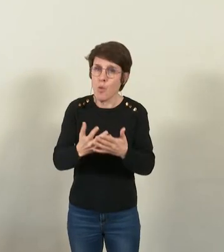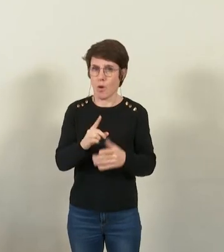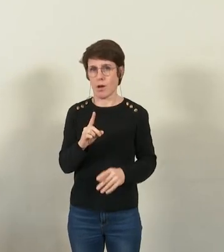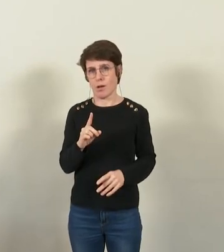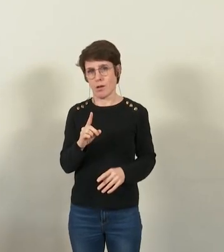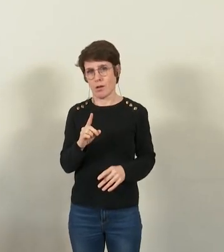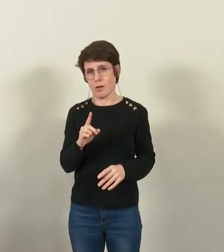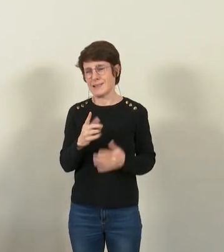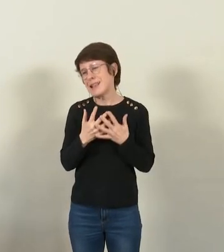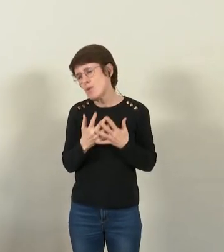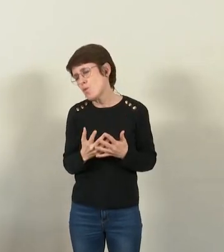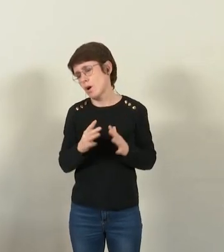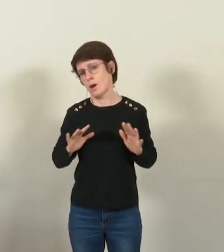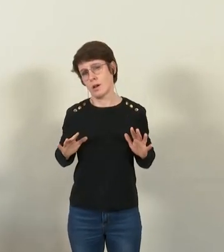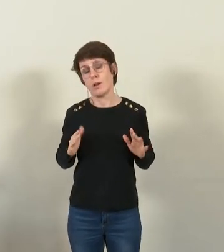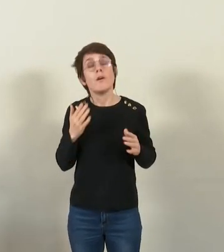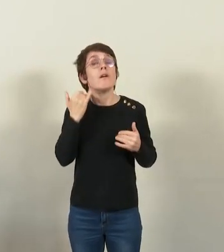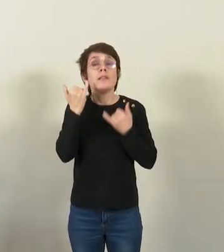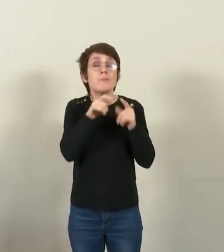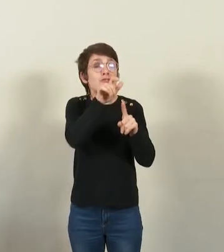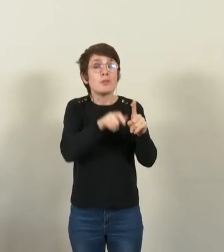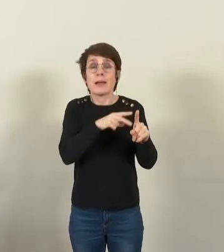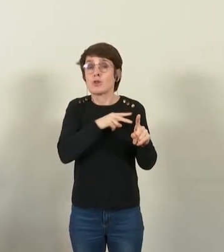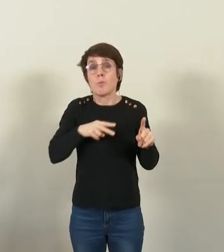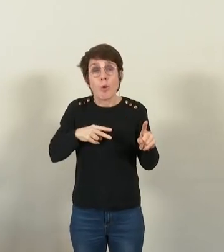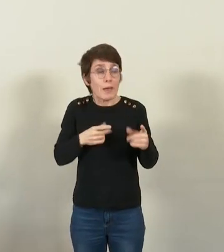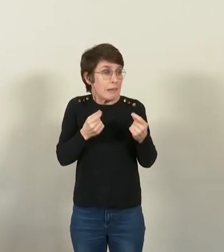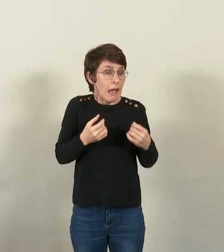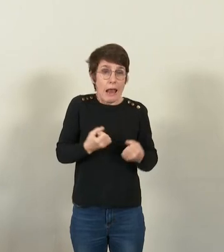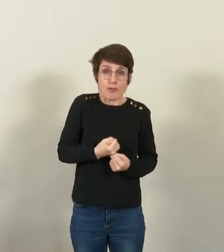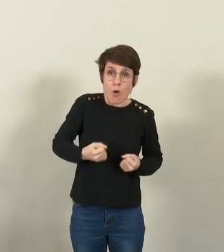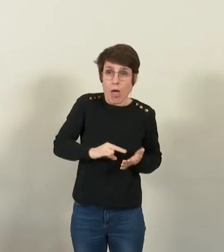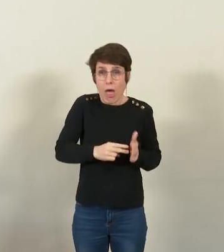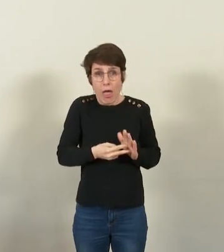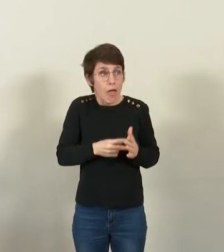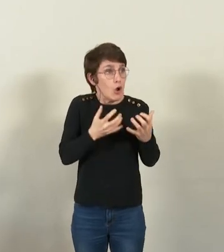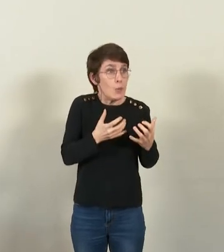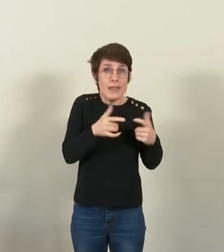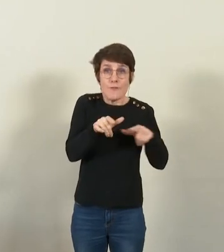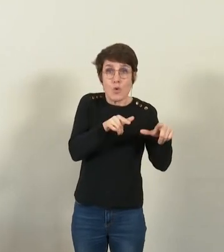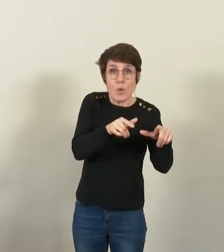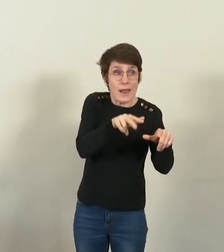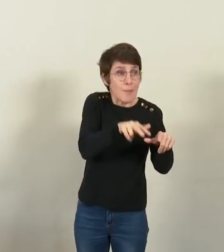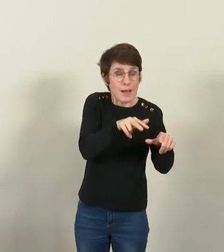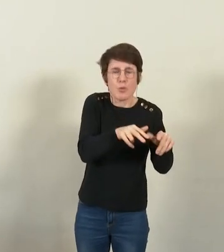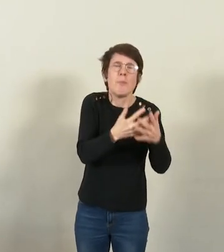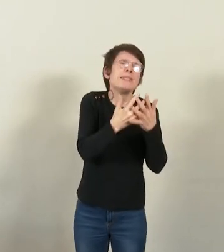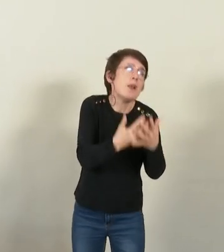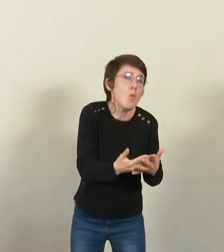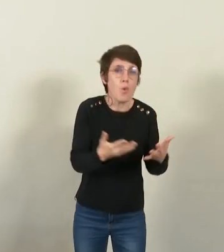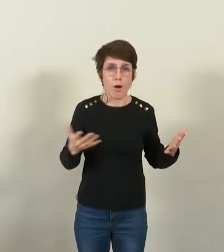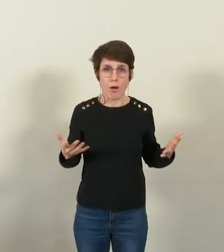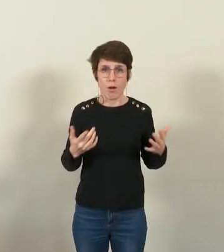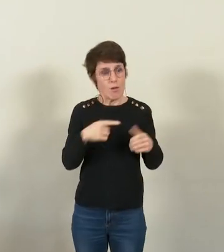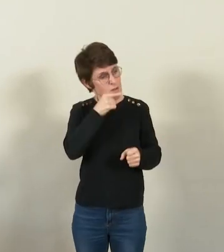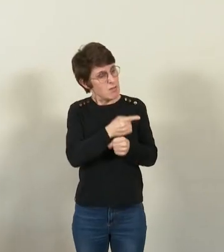quand quand un modeste propriétaire veut veut louer son appartement c'est de plus en plus lourd les conditions qui